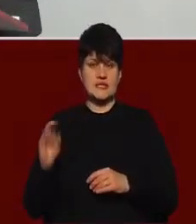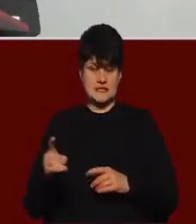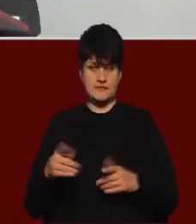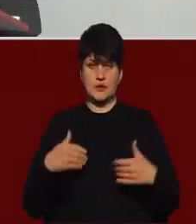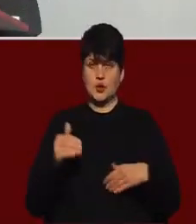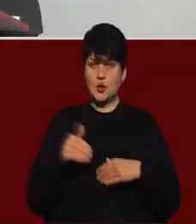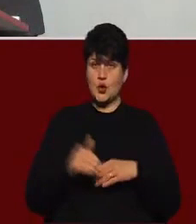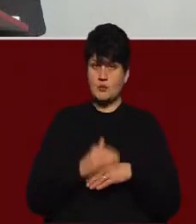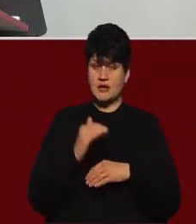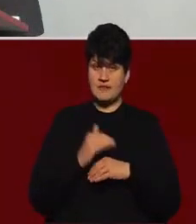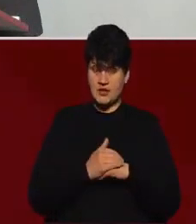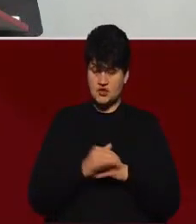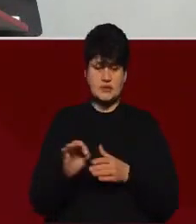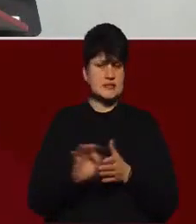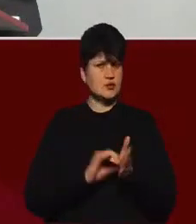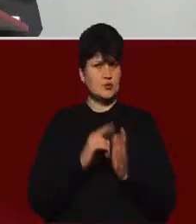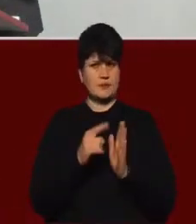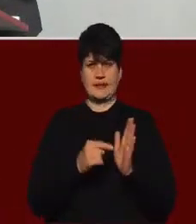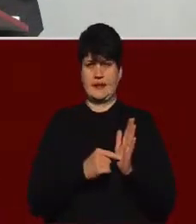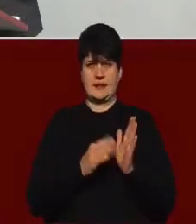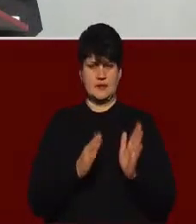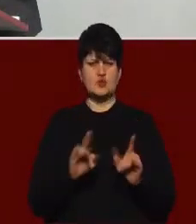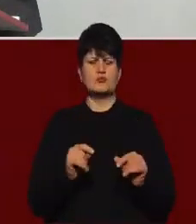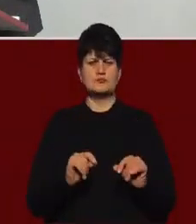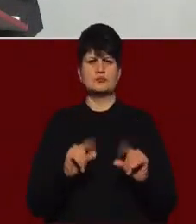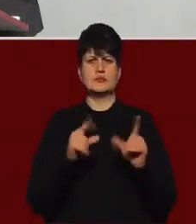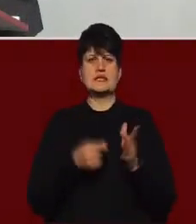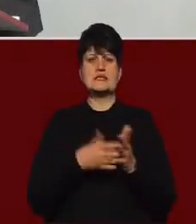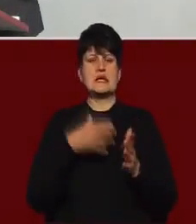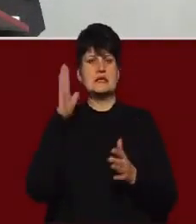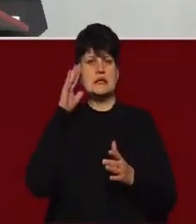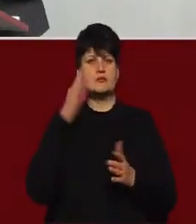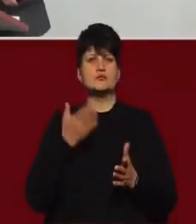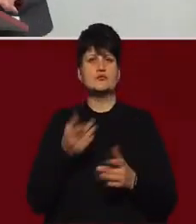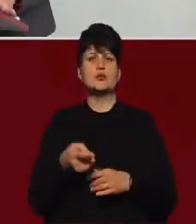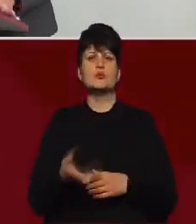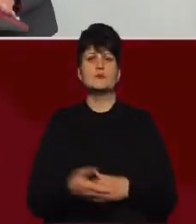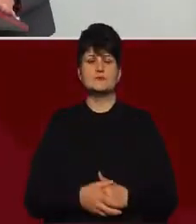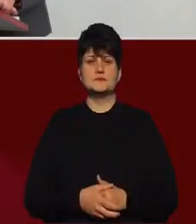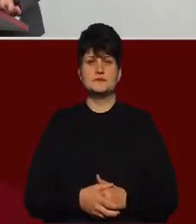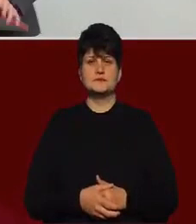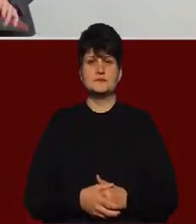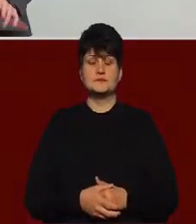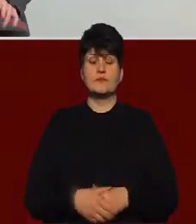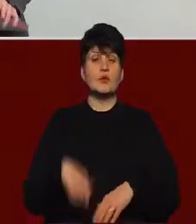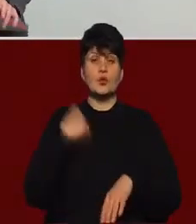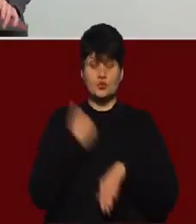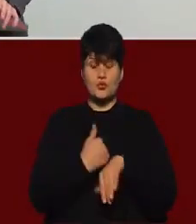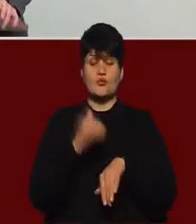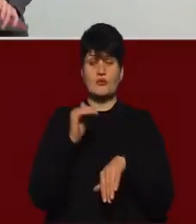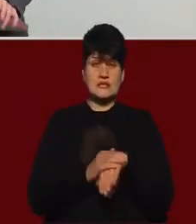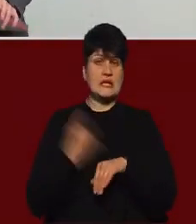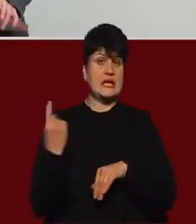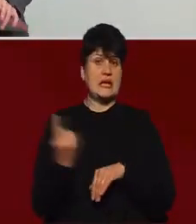одразу запитання, чому зросла ціна на водопостачання у Тернополі? Основною і фактично чи не єдиною причиною,